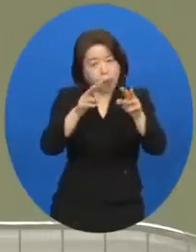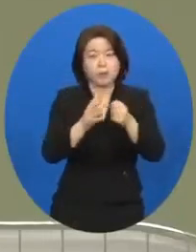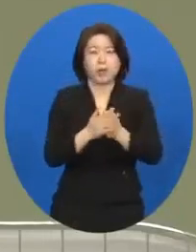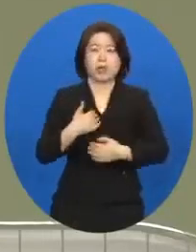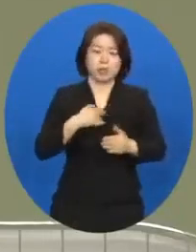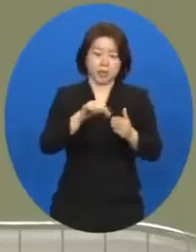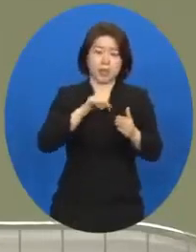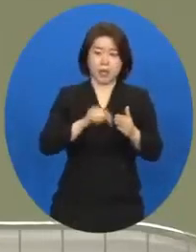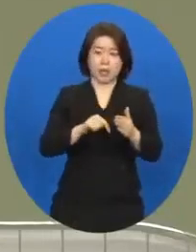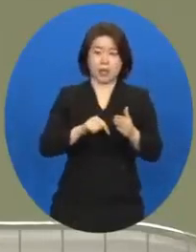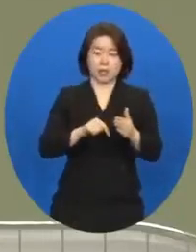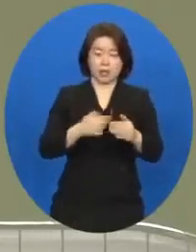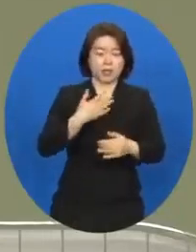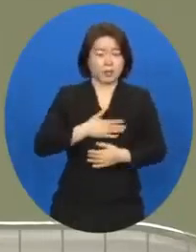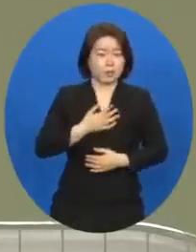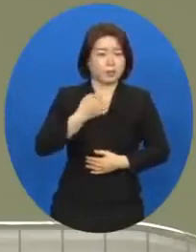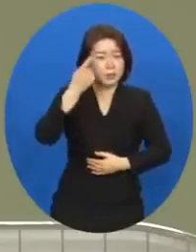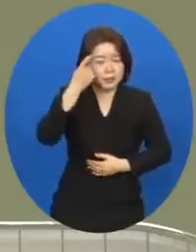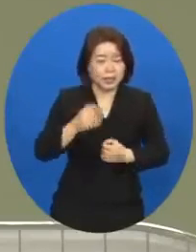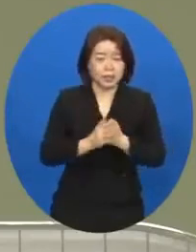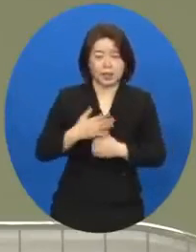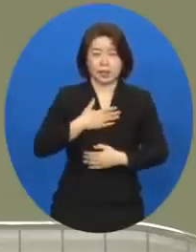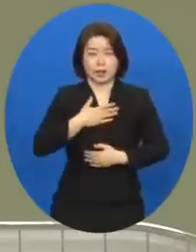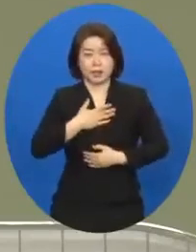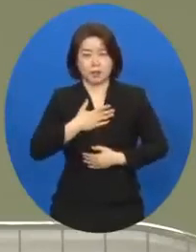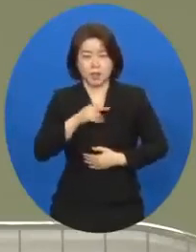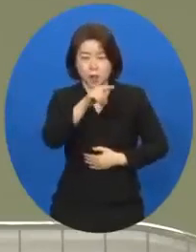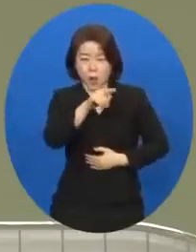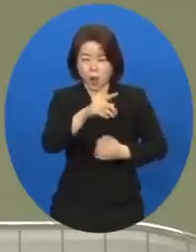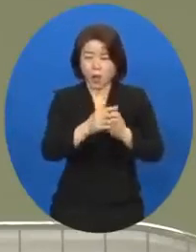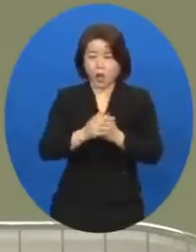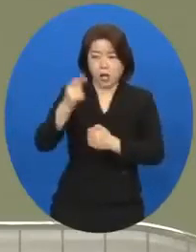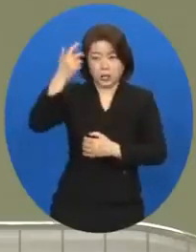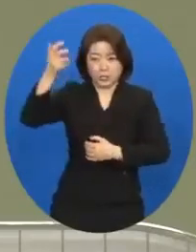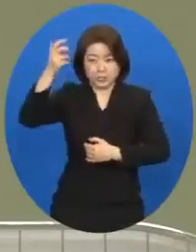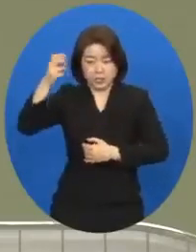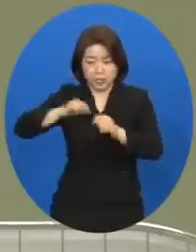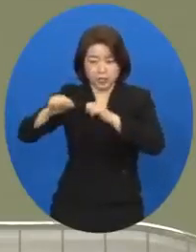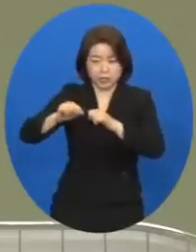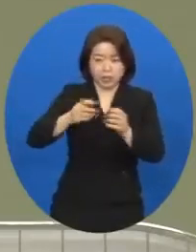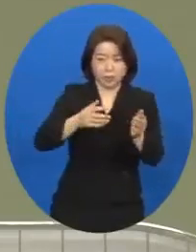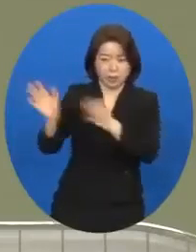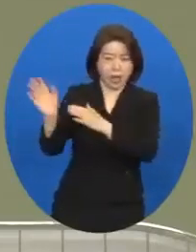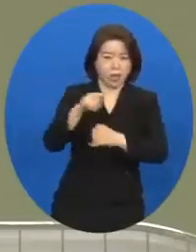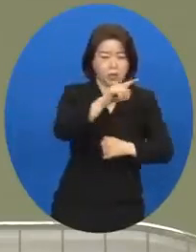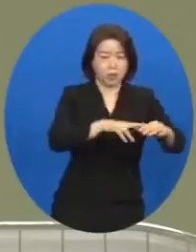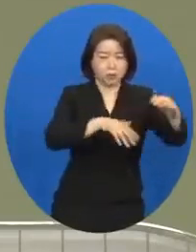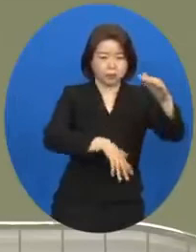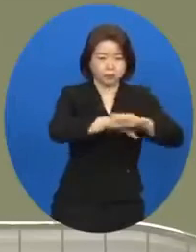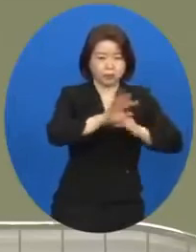우리 안에서 육신의 생각과 감정이 성령의 역사를 잠잠하게